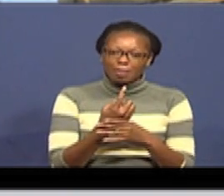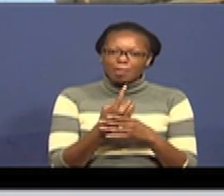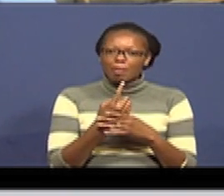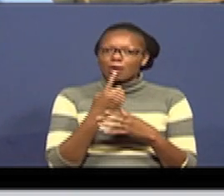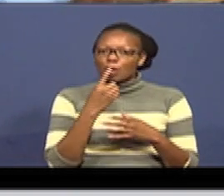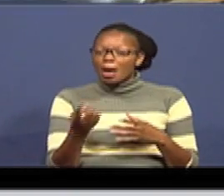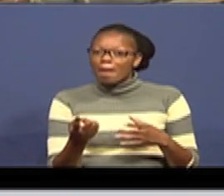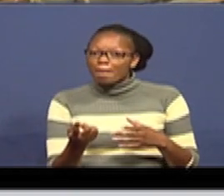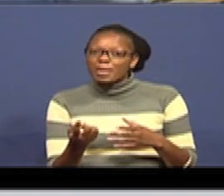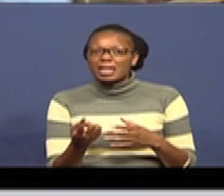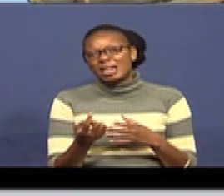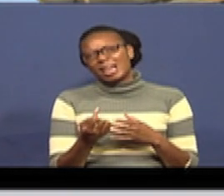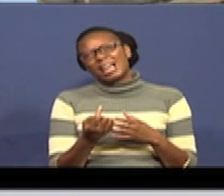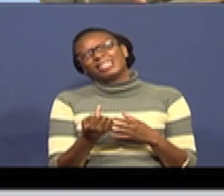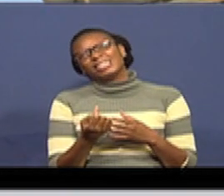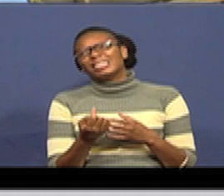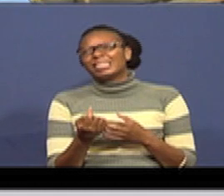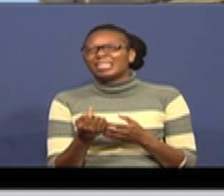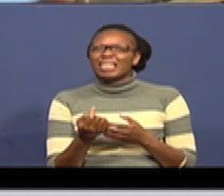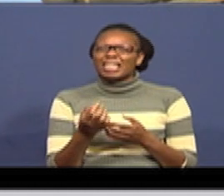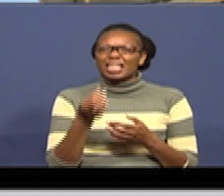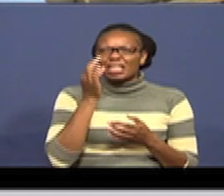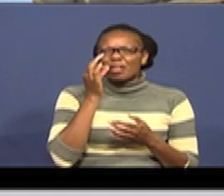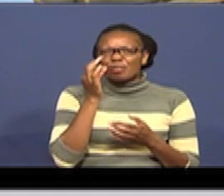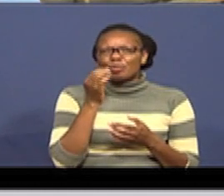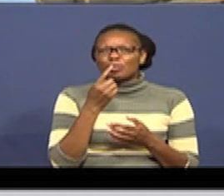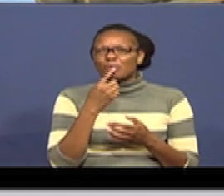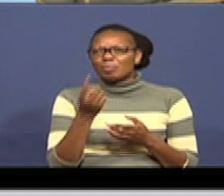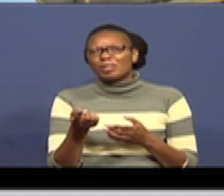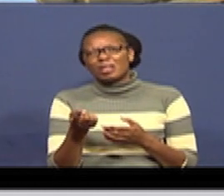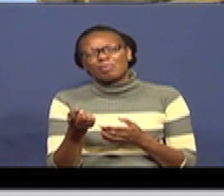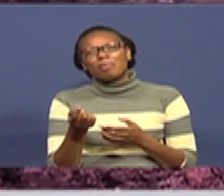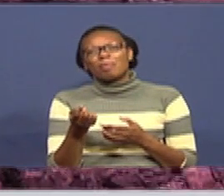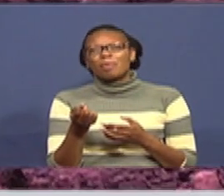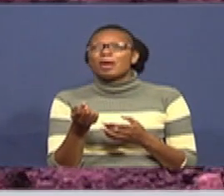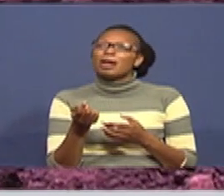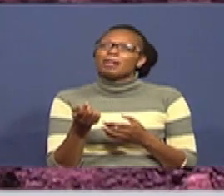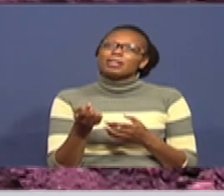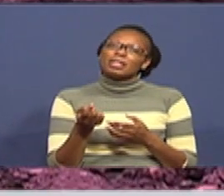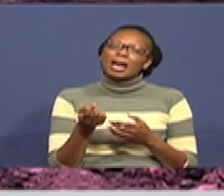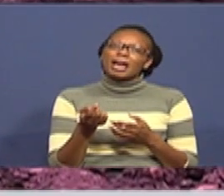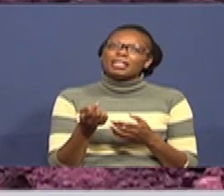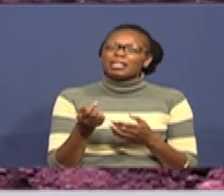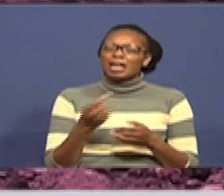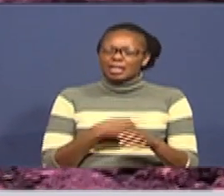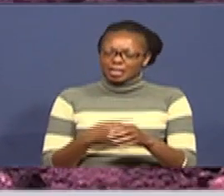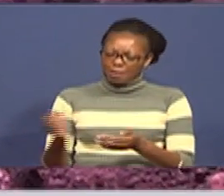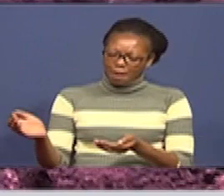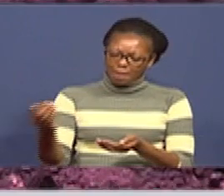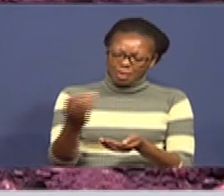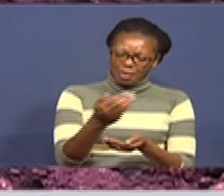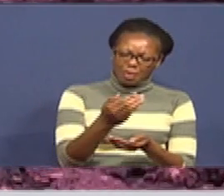ya hapa, ikiwa kule nje mimea 100 itakupatia kilo 1 strawberry fruits. Hapa ndani utapata mimea